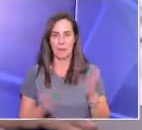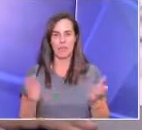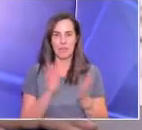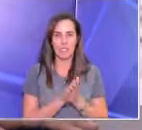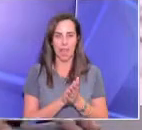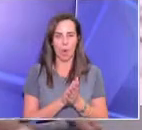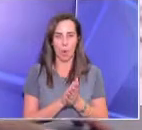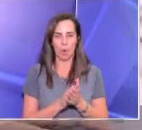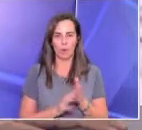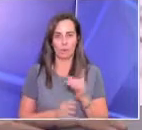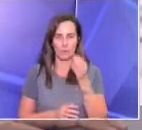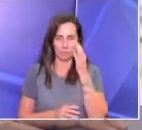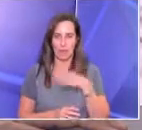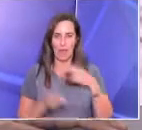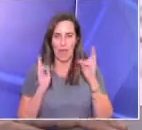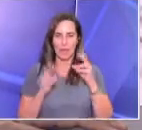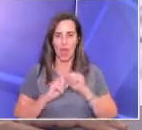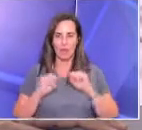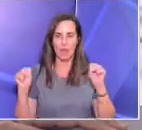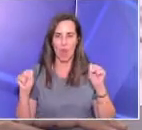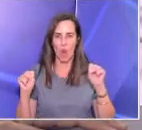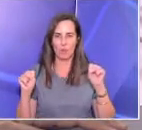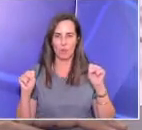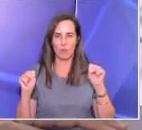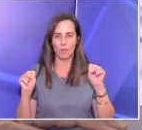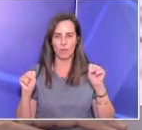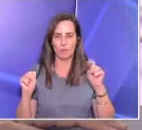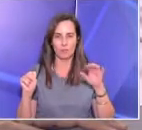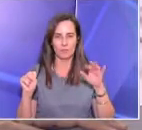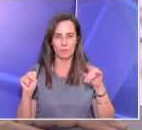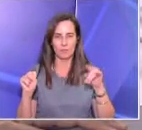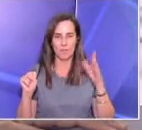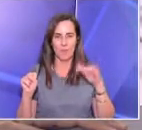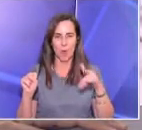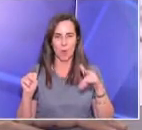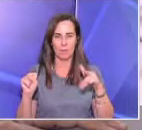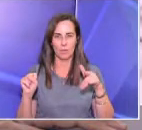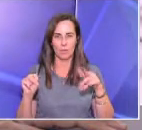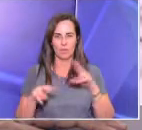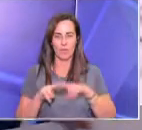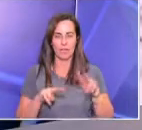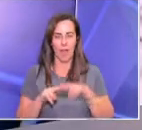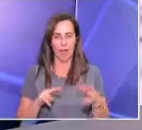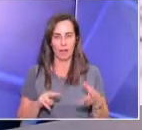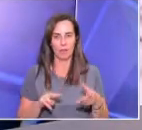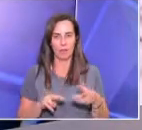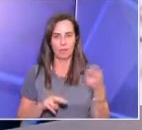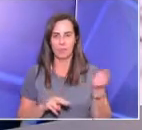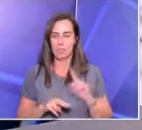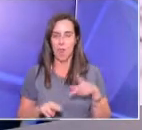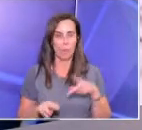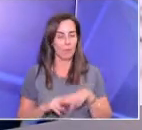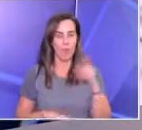זה נהיה קרב. שימו לב, חדרה, אשקלון ו... נו, מה אמרת עכשיו? נתניה. ונתניה, זה לא